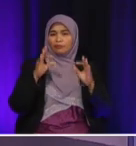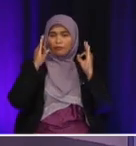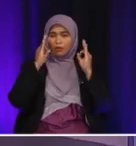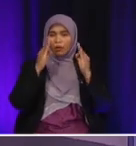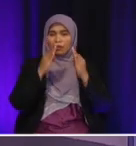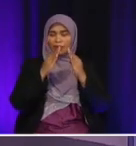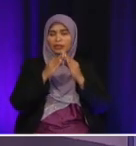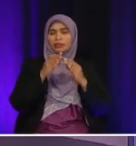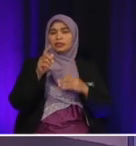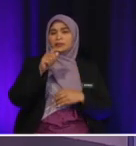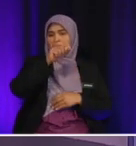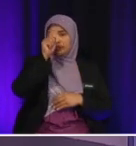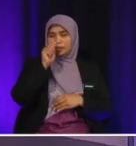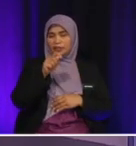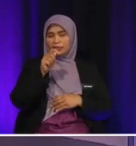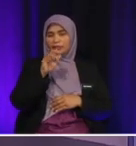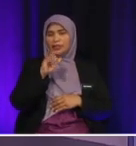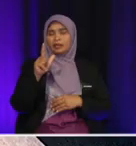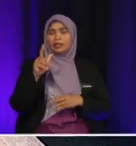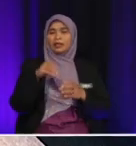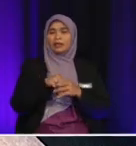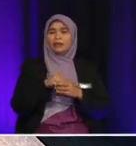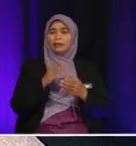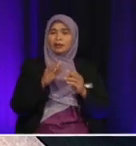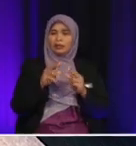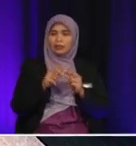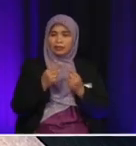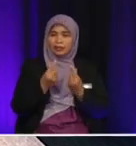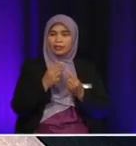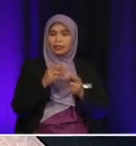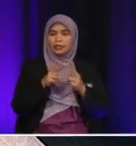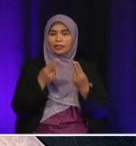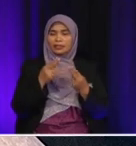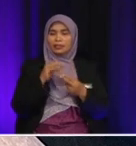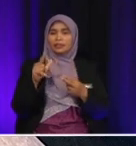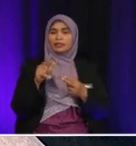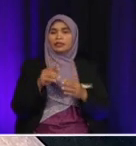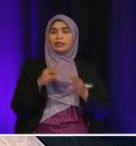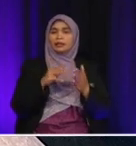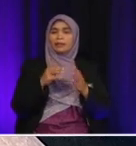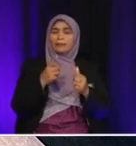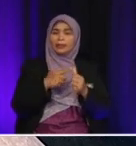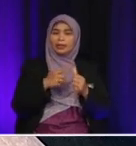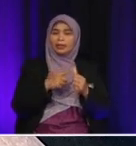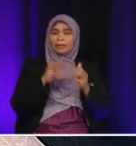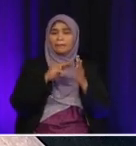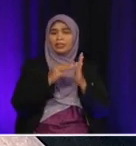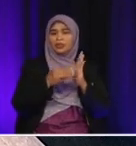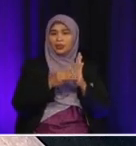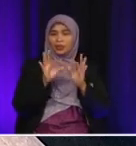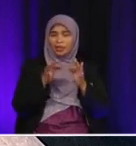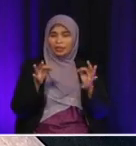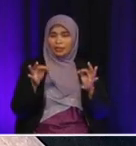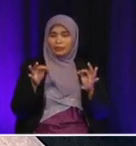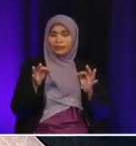pertanyaan ataupun fokus dalam bidang al-quran dan hadis ini yang pertama ialah terjemahan ya terjemahan ayat atau